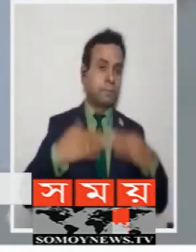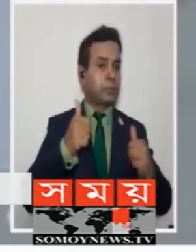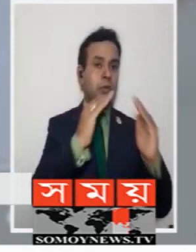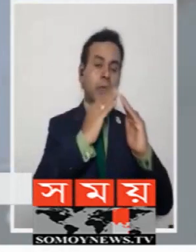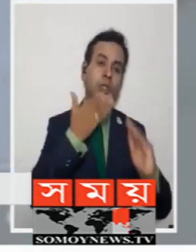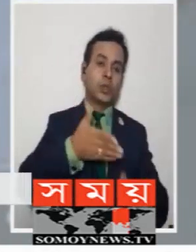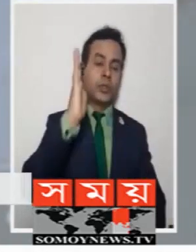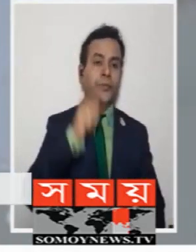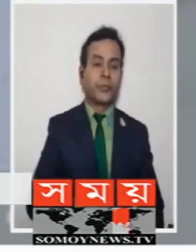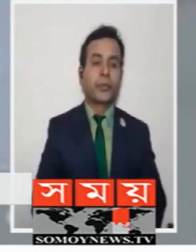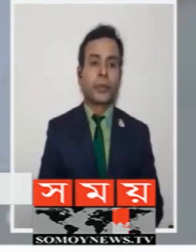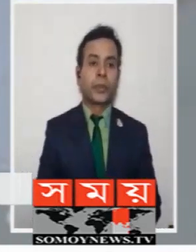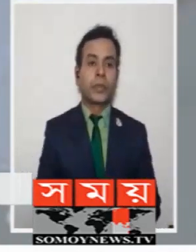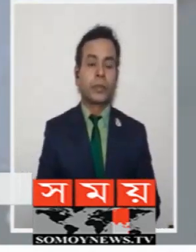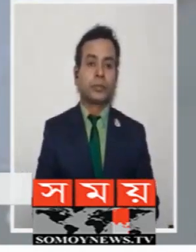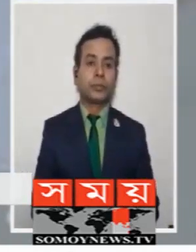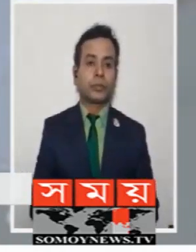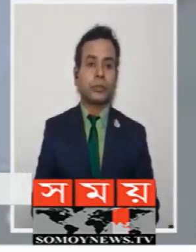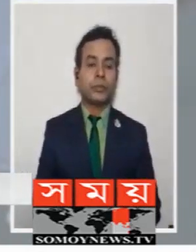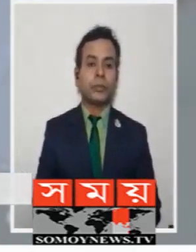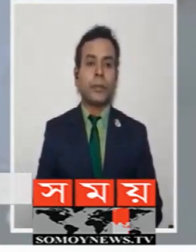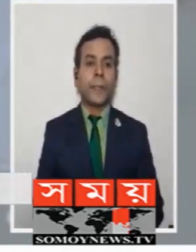আমাদের মৃত্যুবরণ করেছেন যারা,